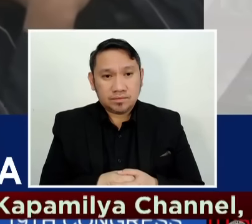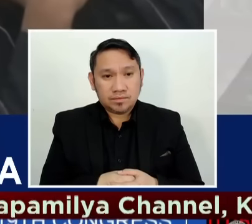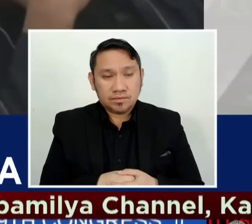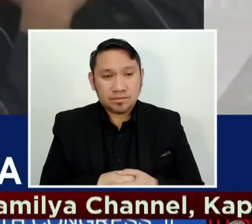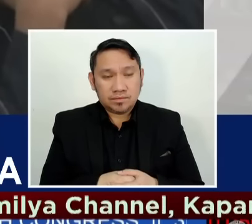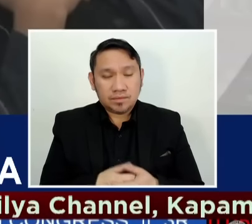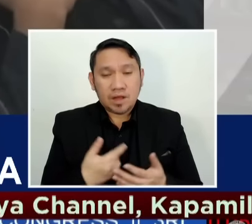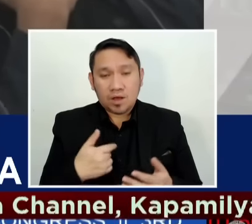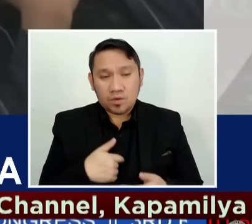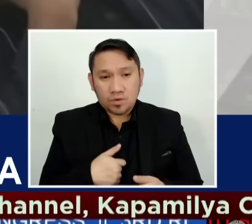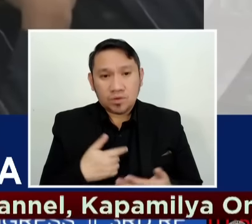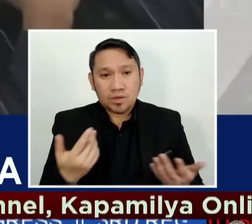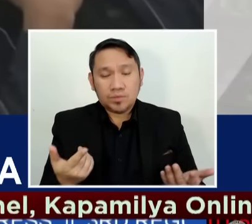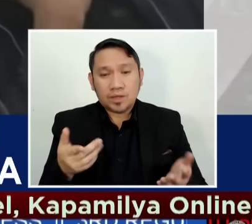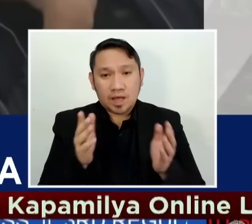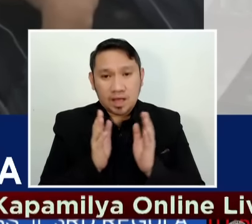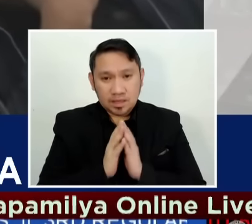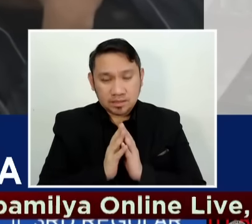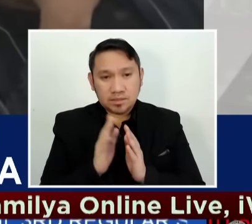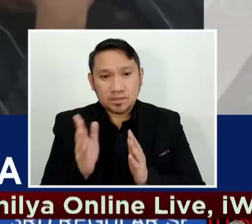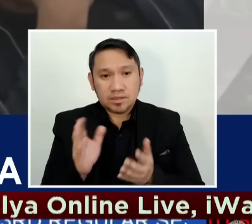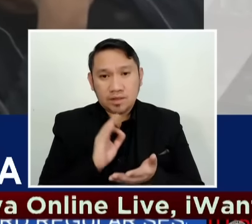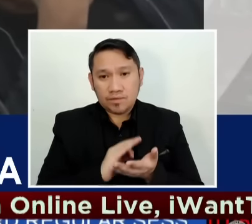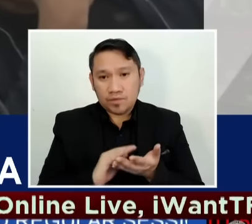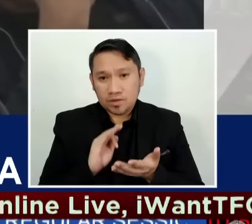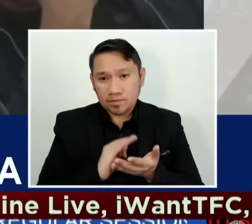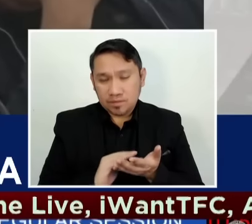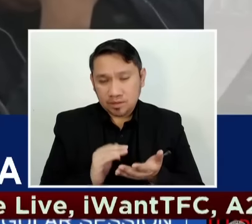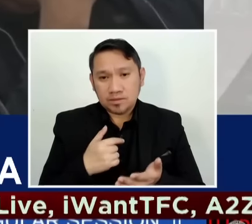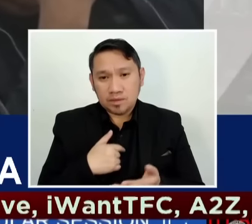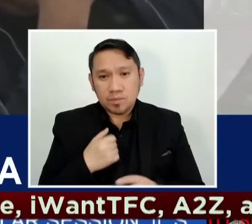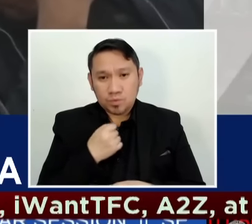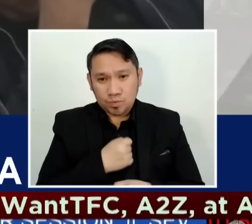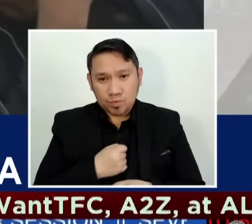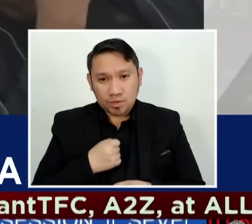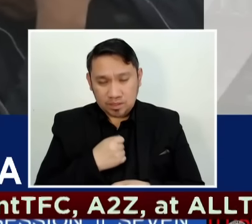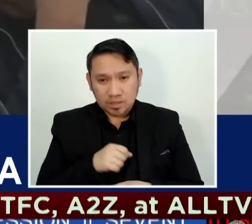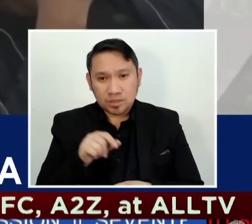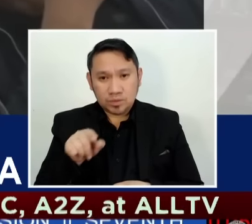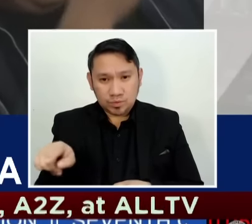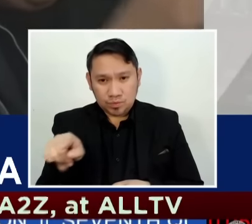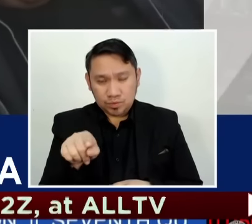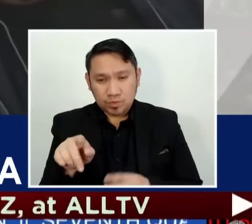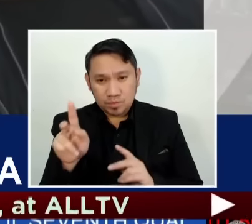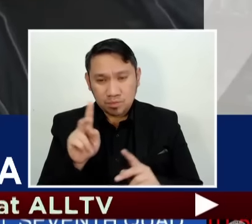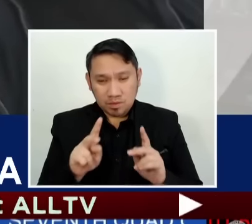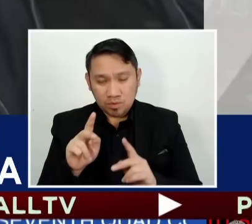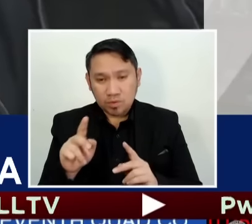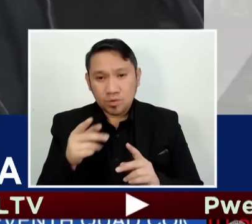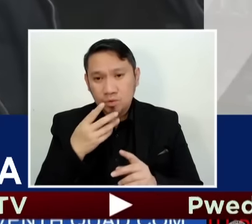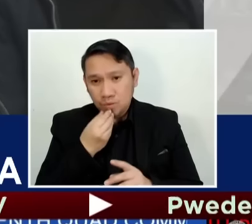Taos puso po akong humingi ng patawad sa mga taong naapektuhan ng pangyayaring